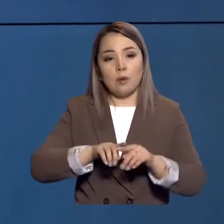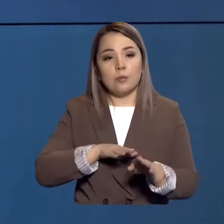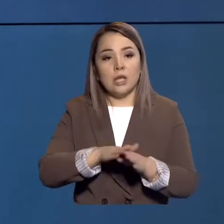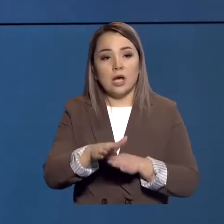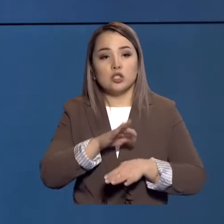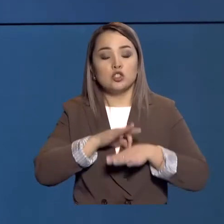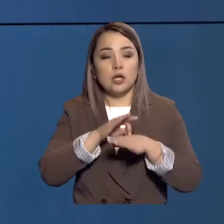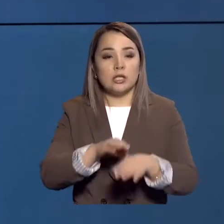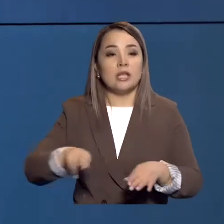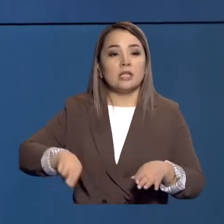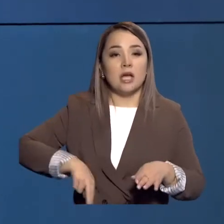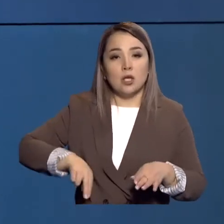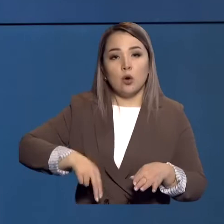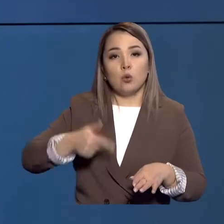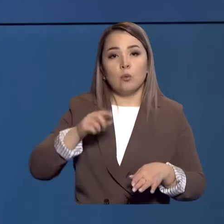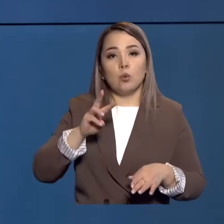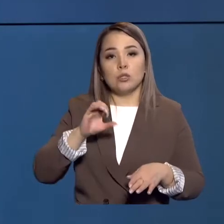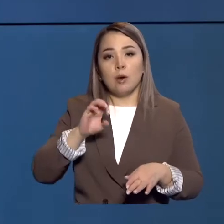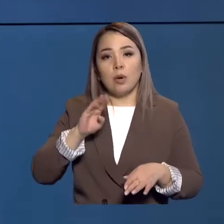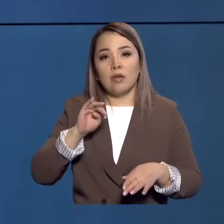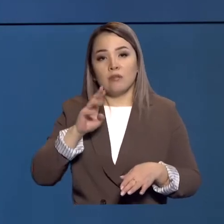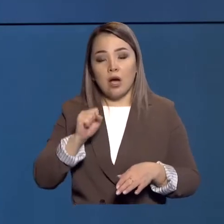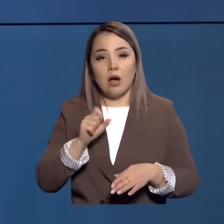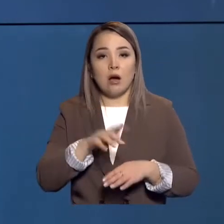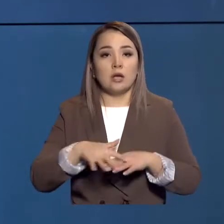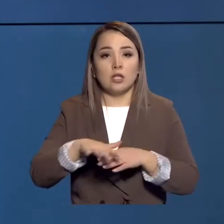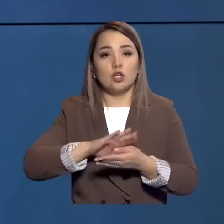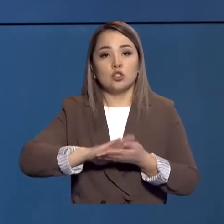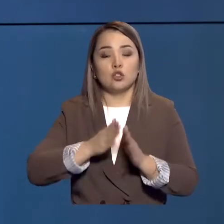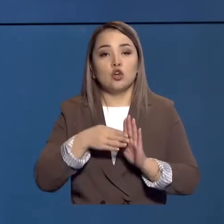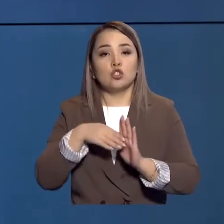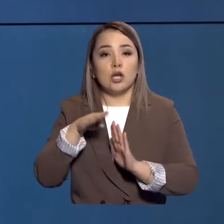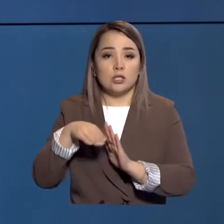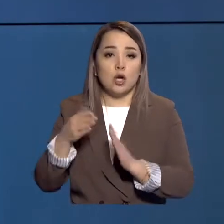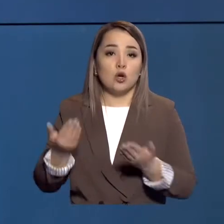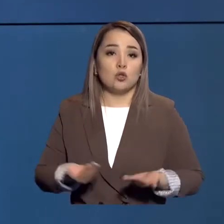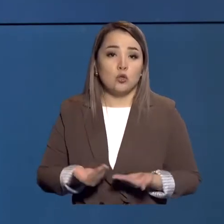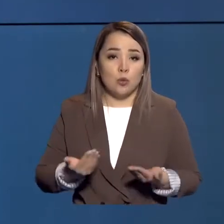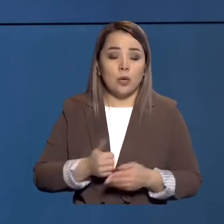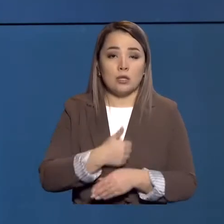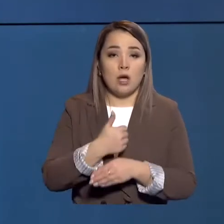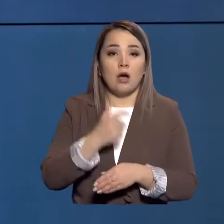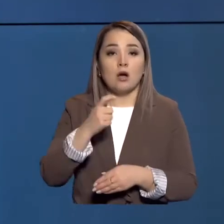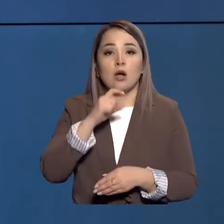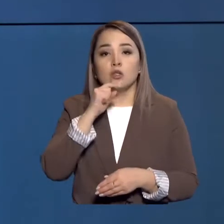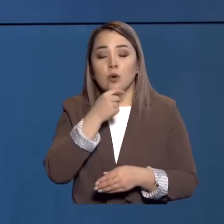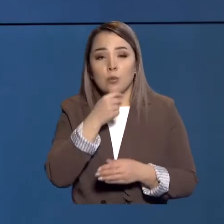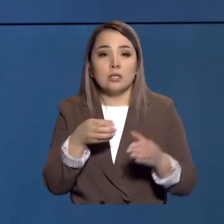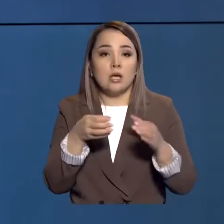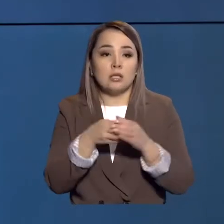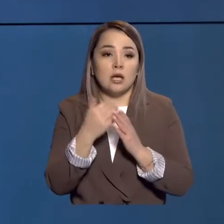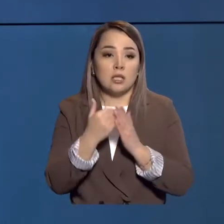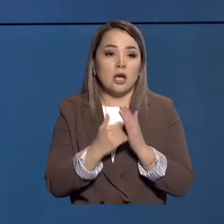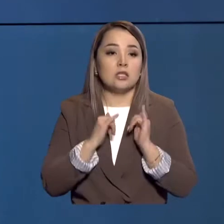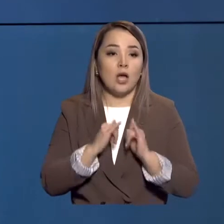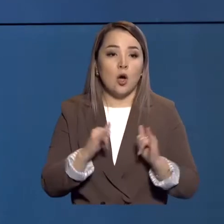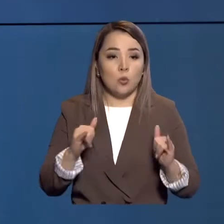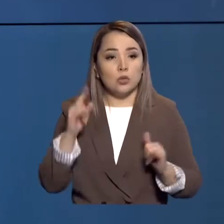атқарушы директоры Гүлбақша Мұсабаева халықтың тұрмыстық жағдайын жақсартудың басты тетігі экономика саласын дамыту деп